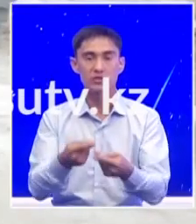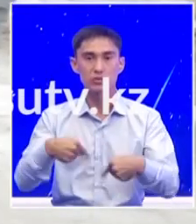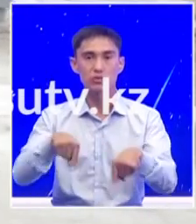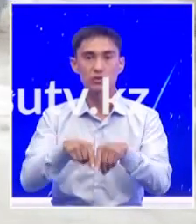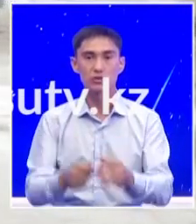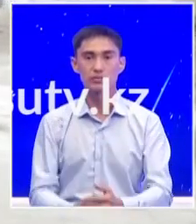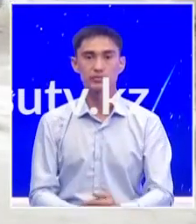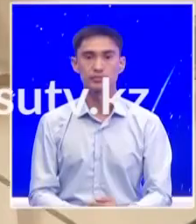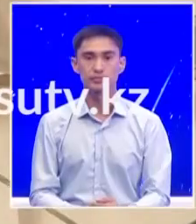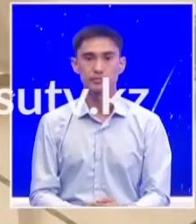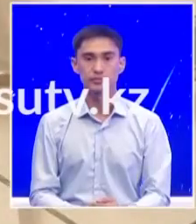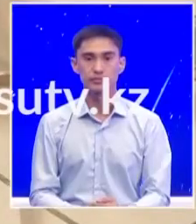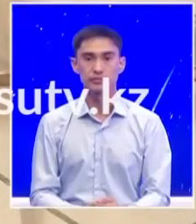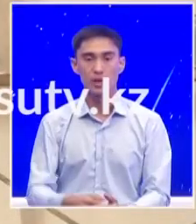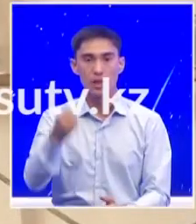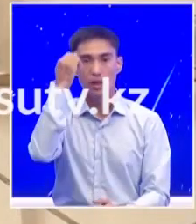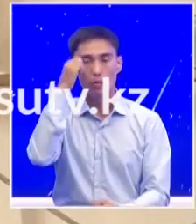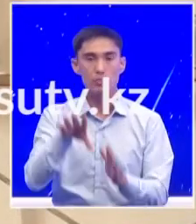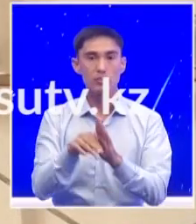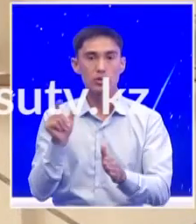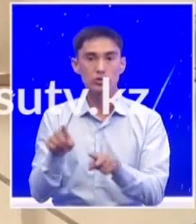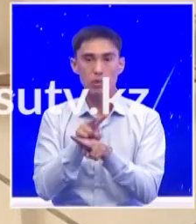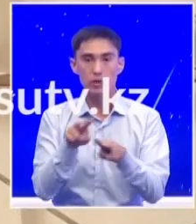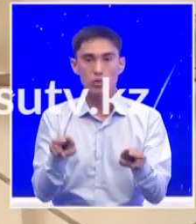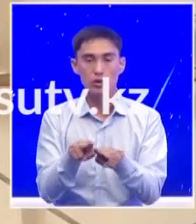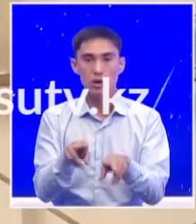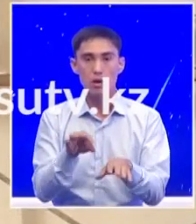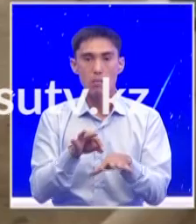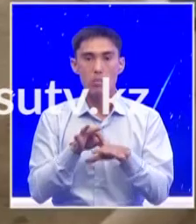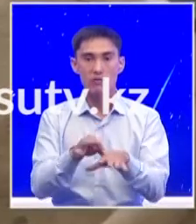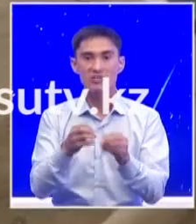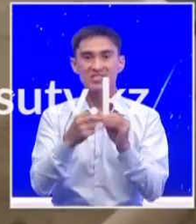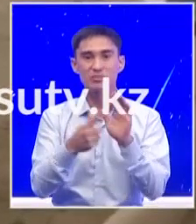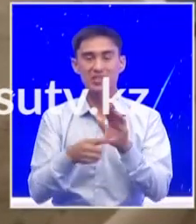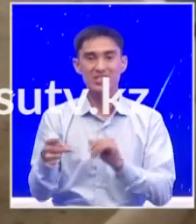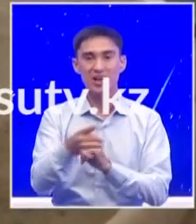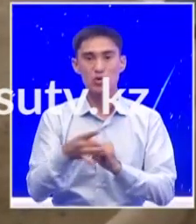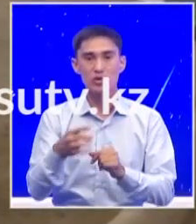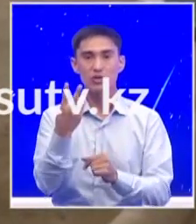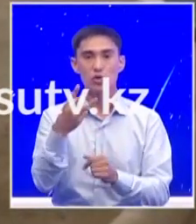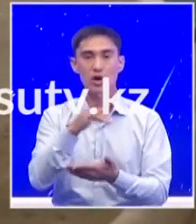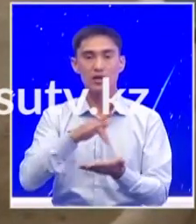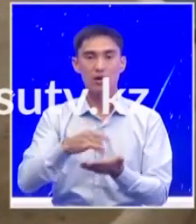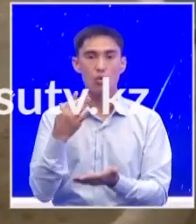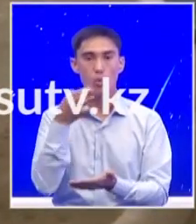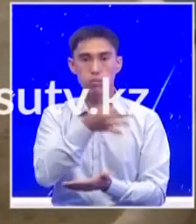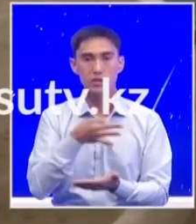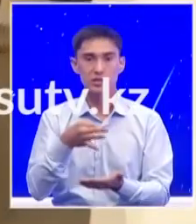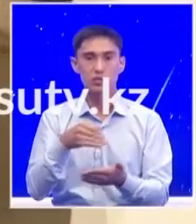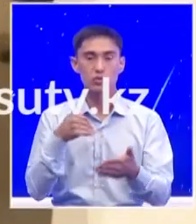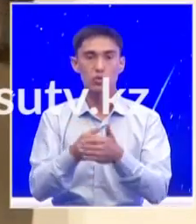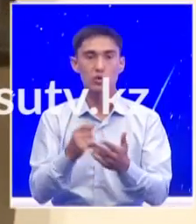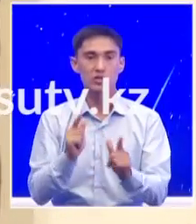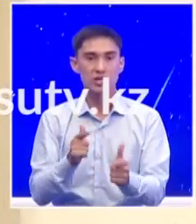органы. Напомним, депутатский мониторинг проводится в 17 районах и 3 городах области. До настоящего